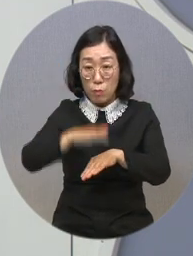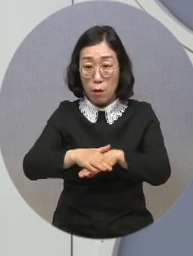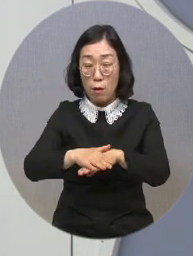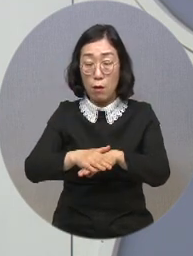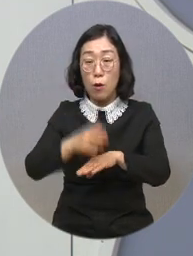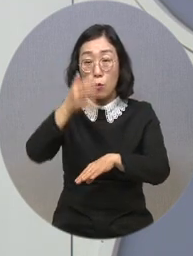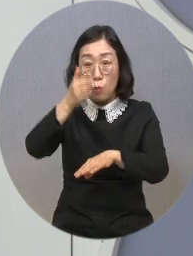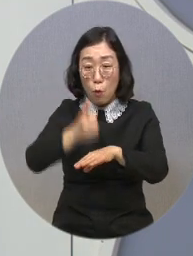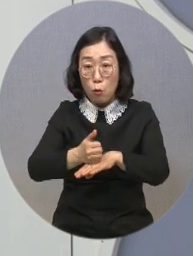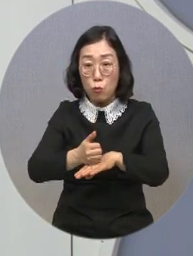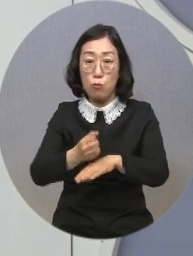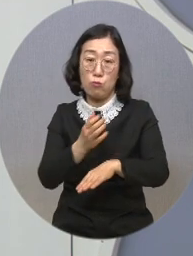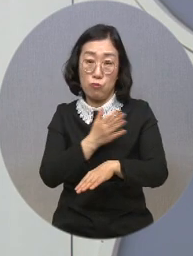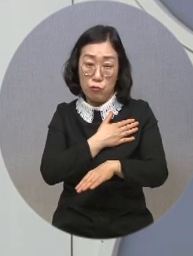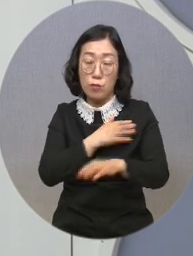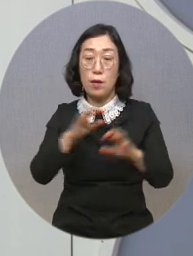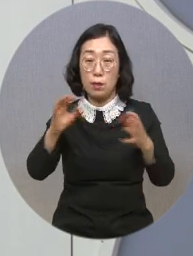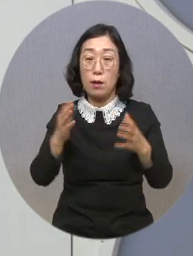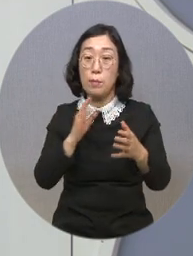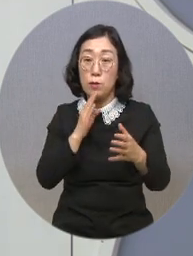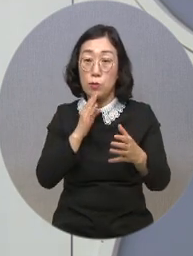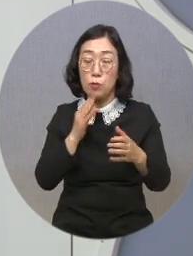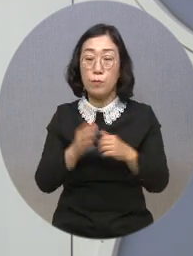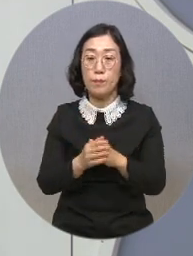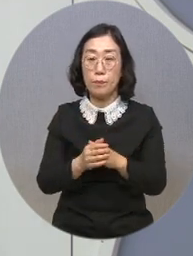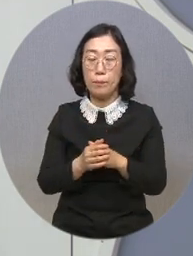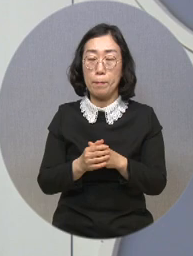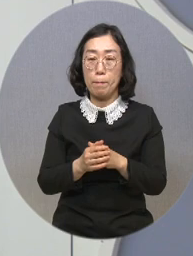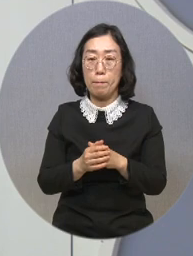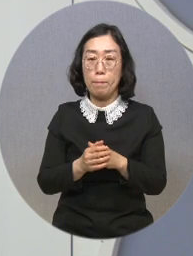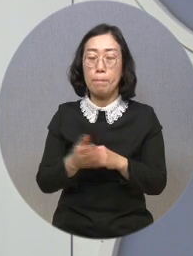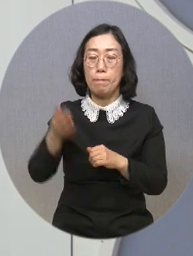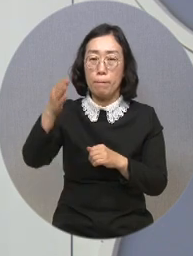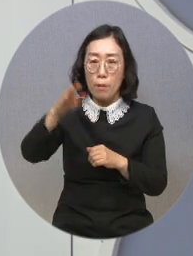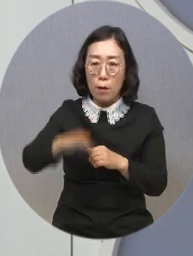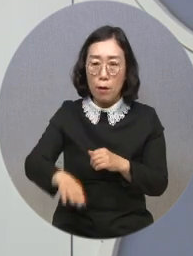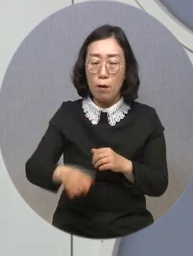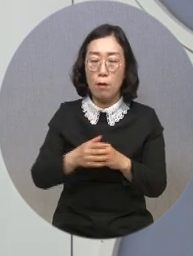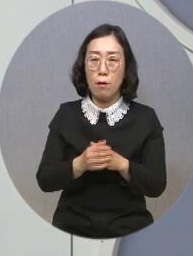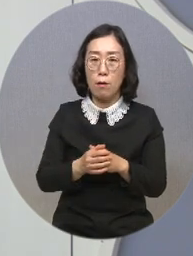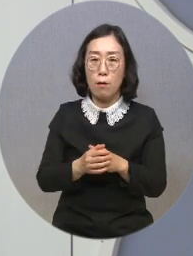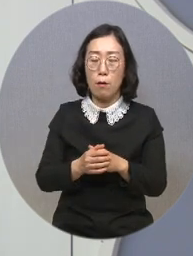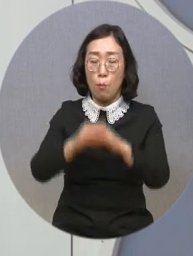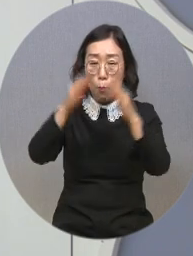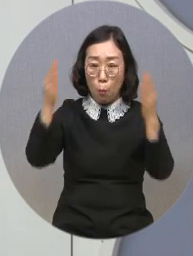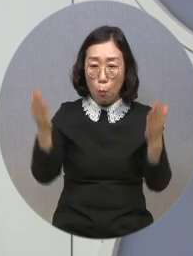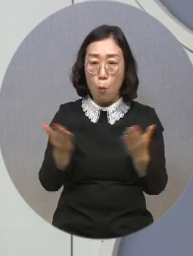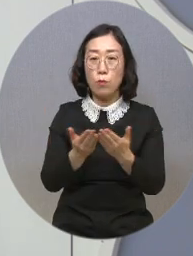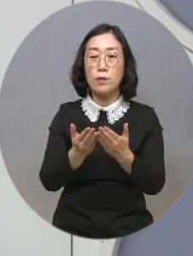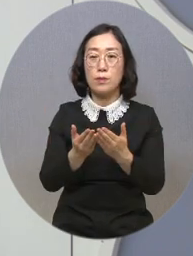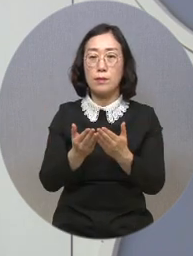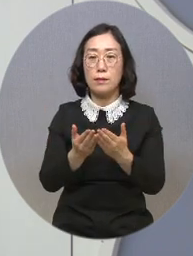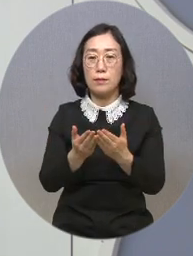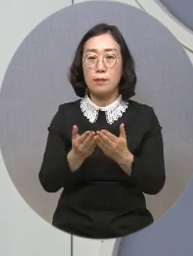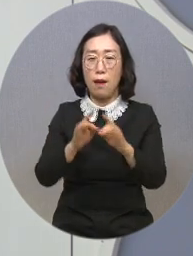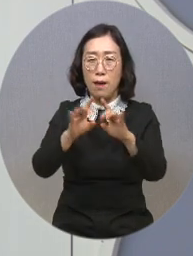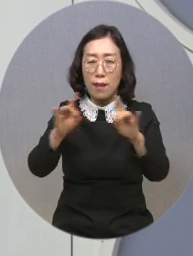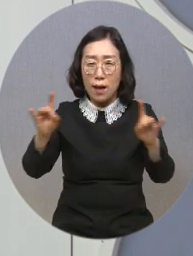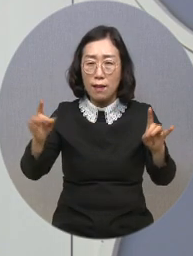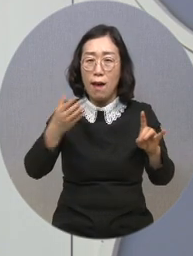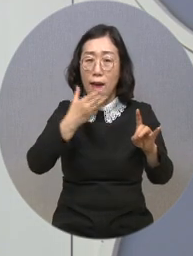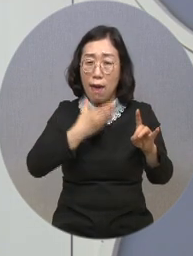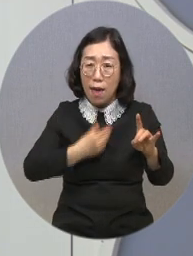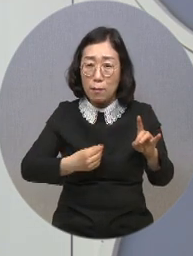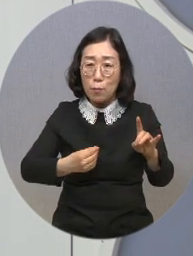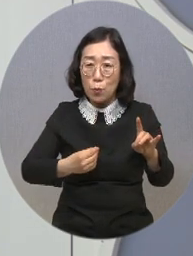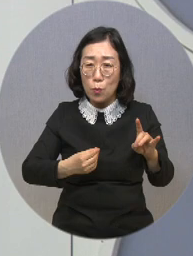나라가 됐습니다. 성공한 나라이고 다 부러워하는 나라가 됐는데 그러면 모든 국민이 행복하냐